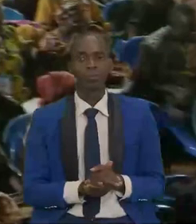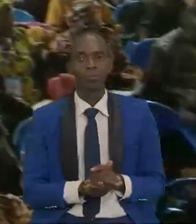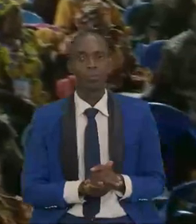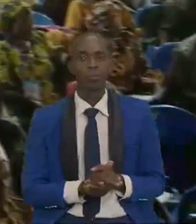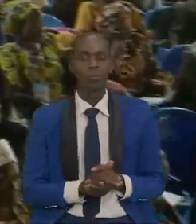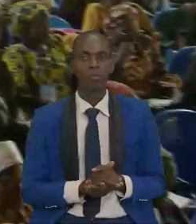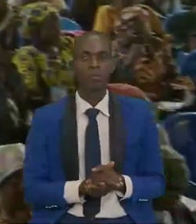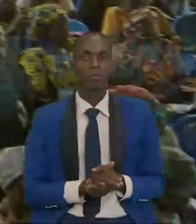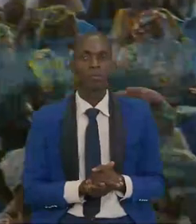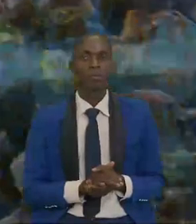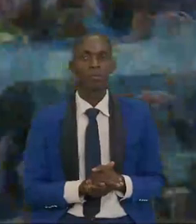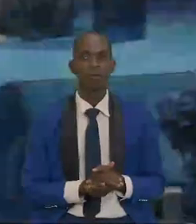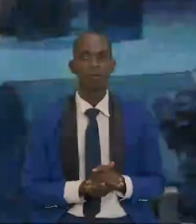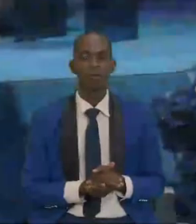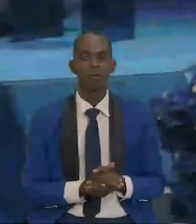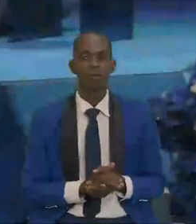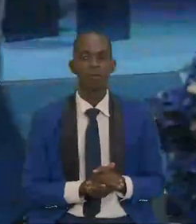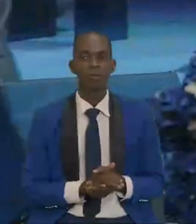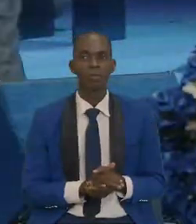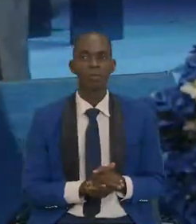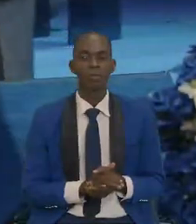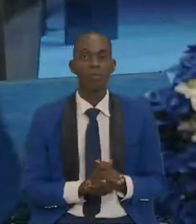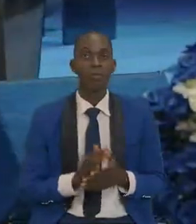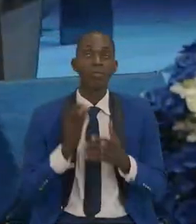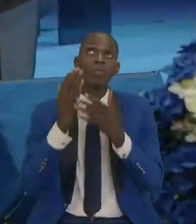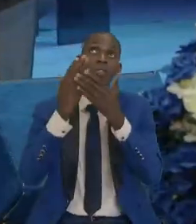au ciel. Une abondance de cela au ciel.